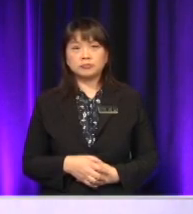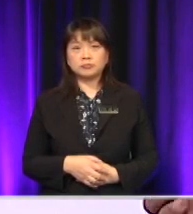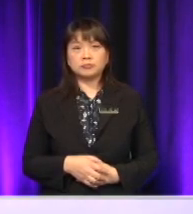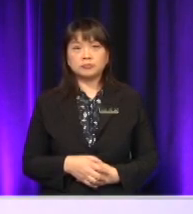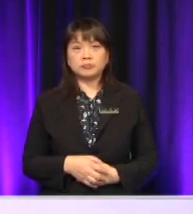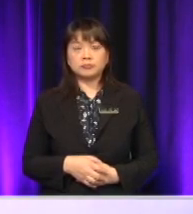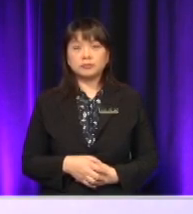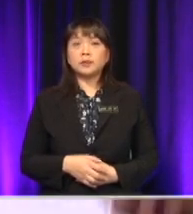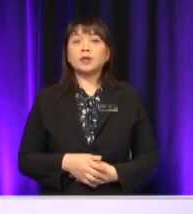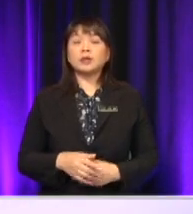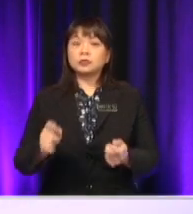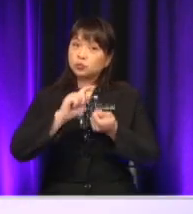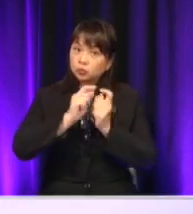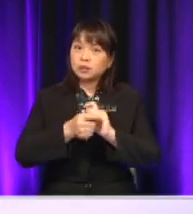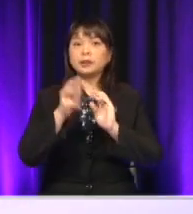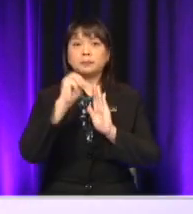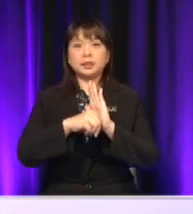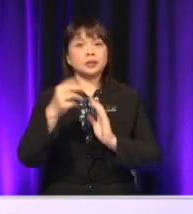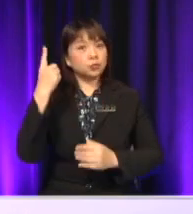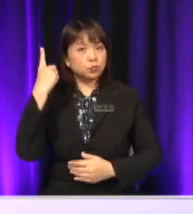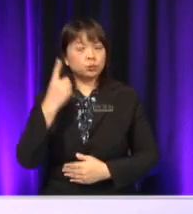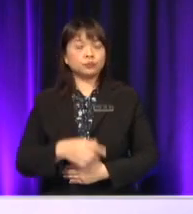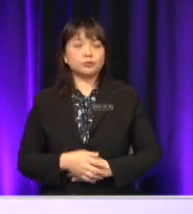minit dulu, cikgu terus tukar kepada jam.